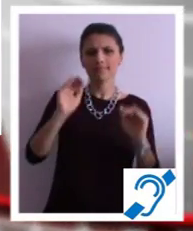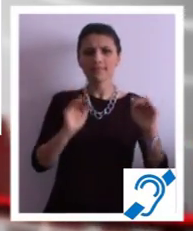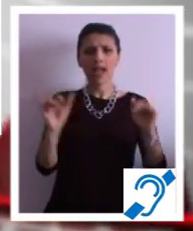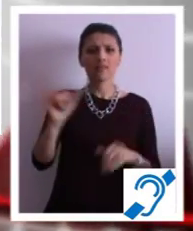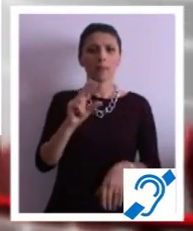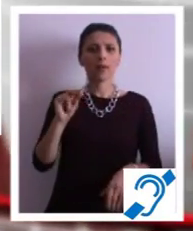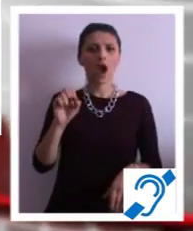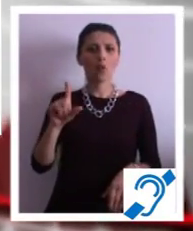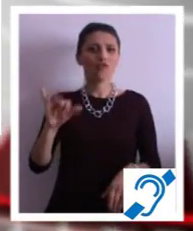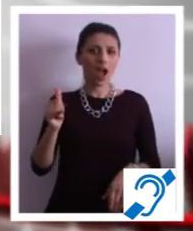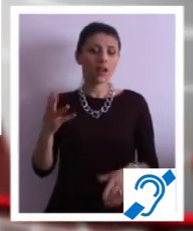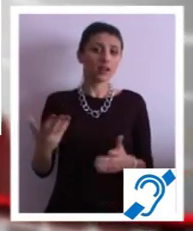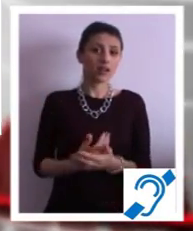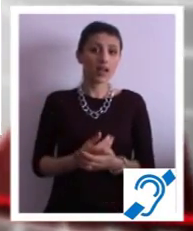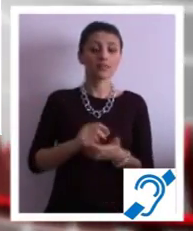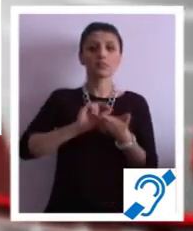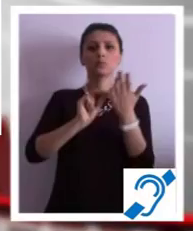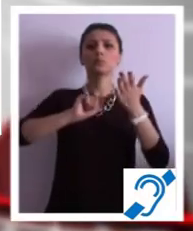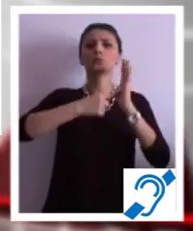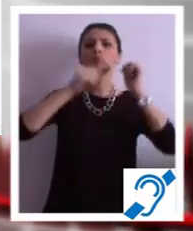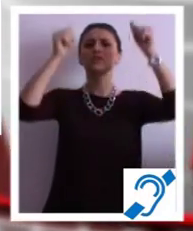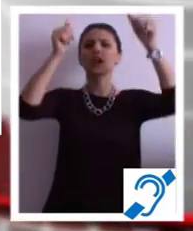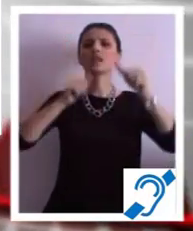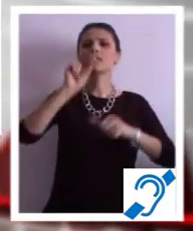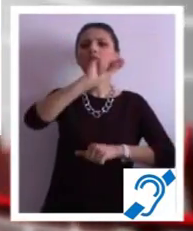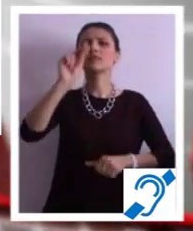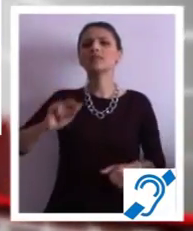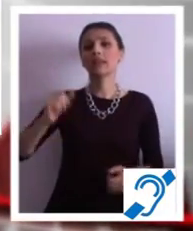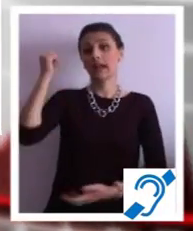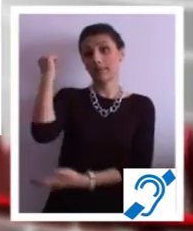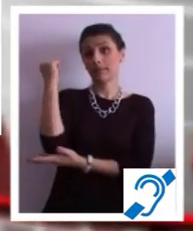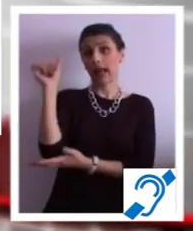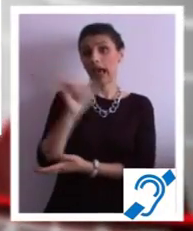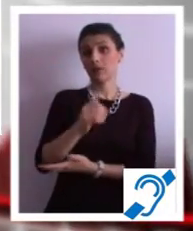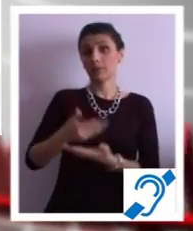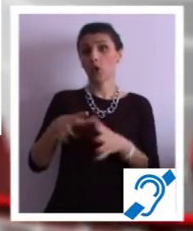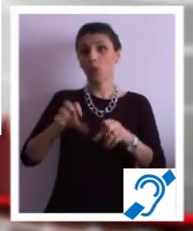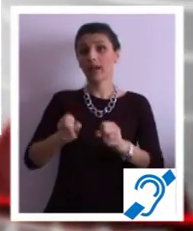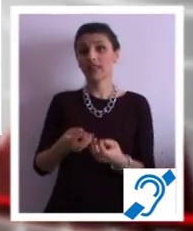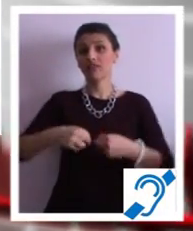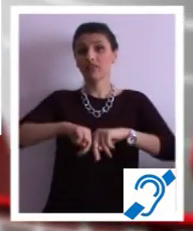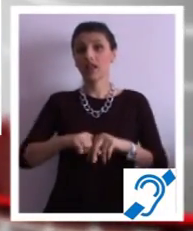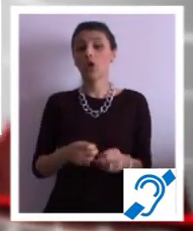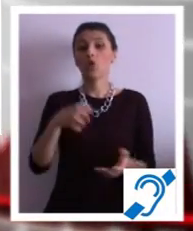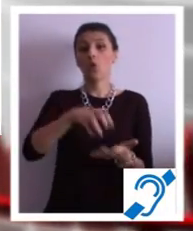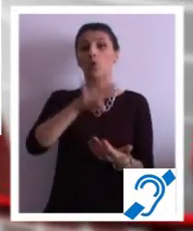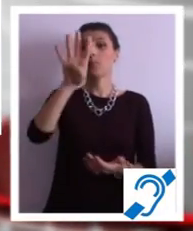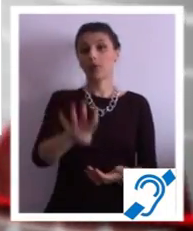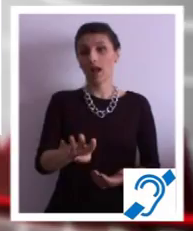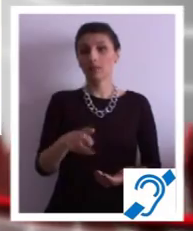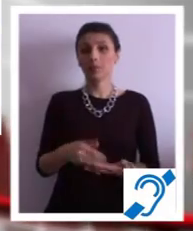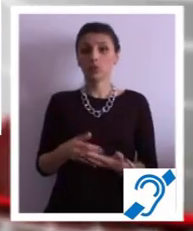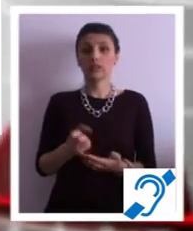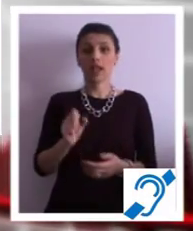mult, însă egalitatea consemnată pe tabela de marcaj a fost una în beneficiul oaspetelor, acestea ocupând la finalul sezonului locul al patrulea în